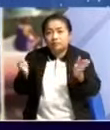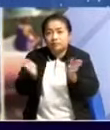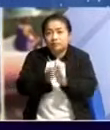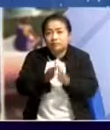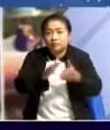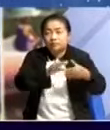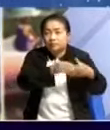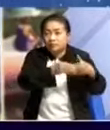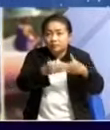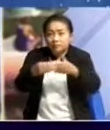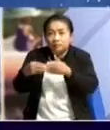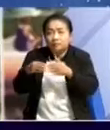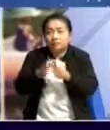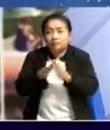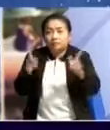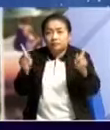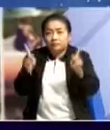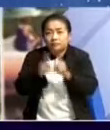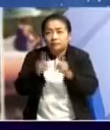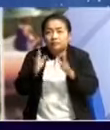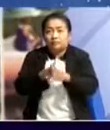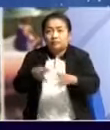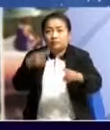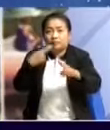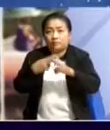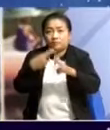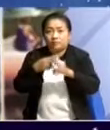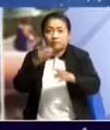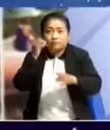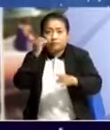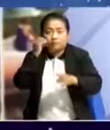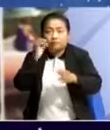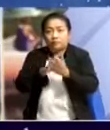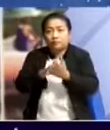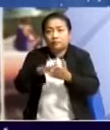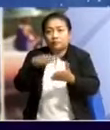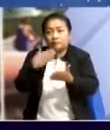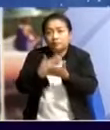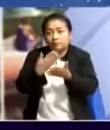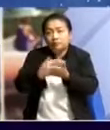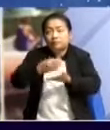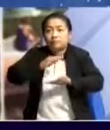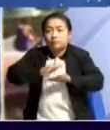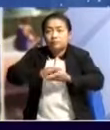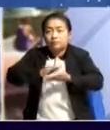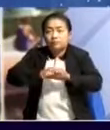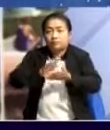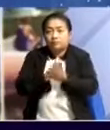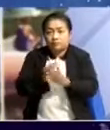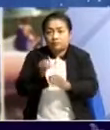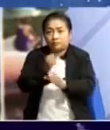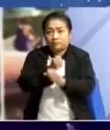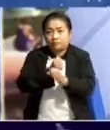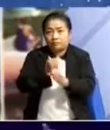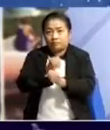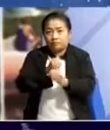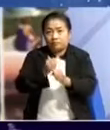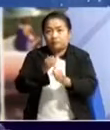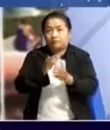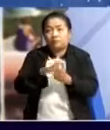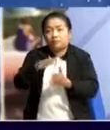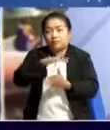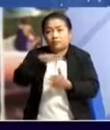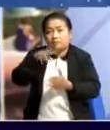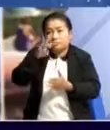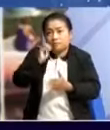ะคะเพราะว่าเท้าแชร์บ้านนี้ชื่อว่าเท้าแชร์บ้านออมเงินมิ้วมิ้วนะคะได้มีการหลอกลวงให้ไปลงทุนค่ะพอลงทุนเสร็จแล้ว